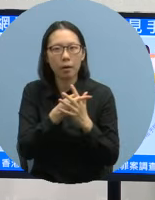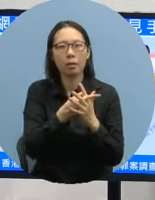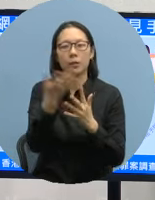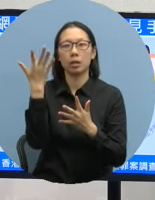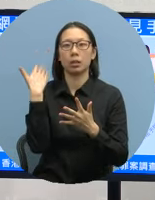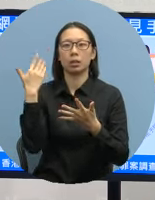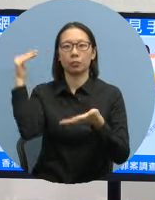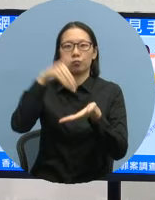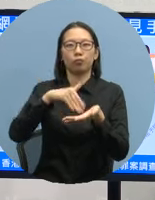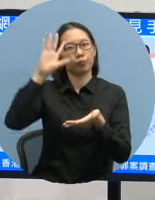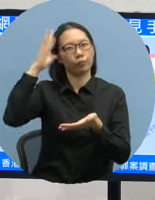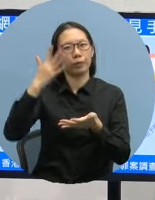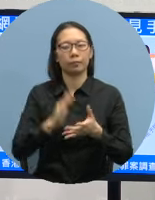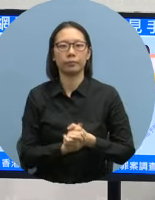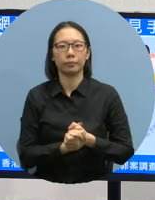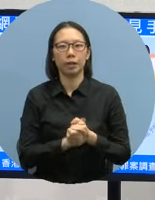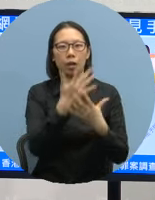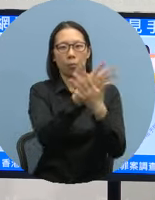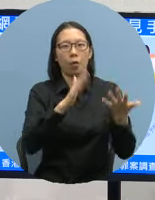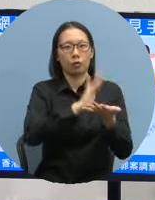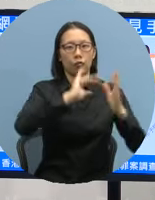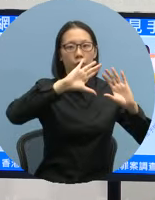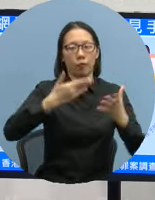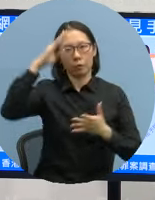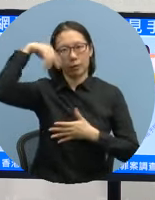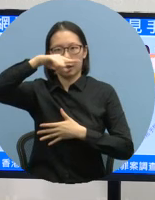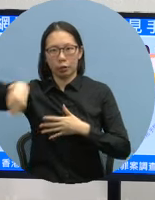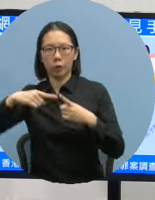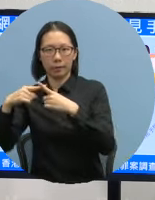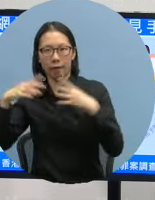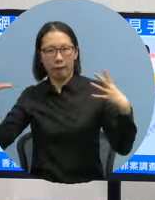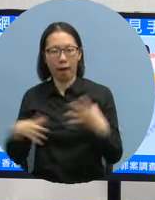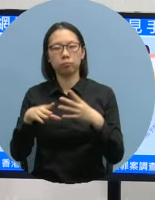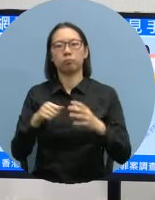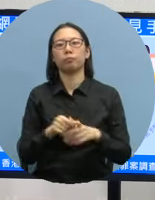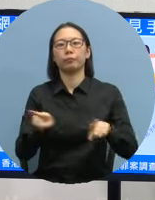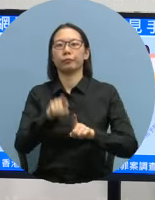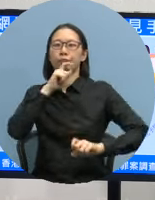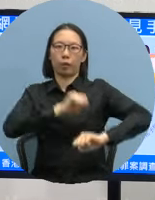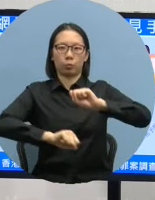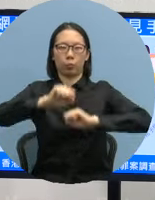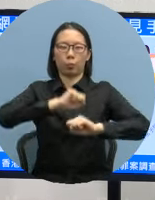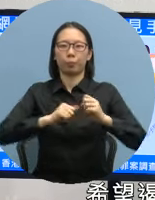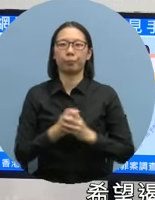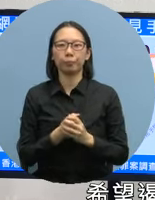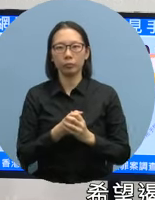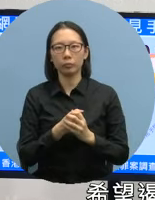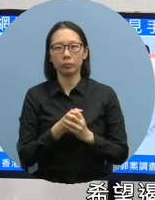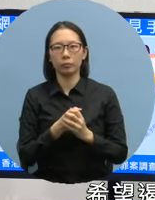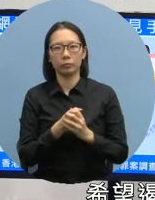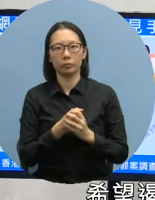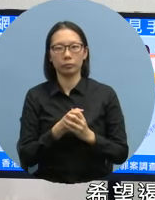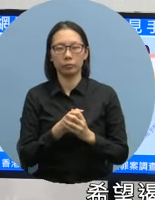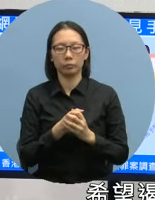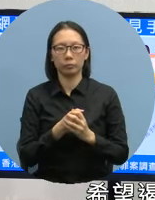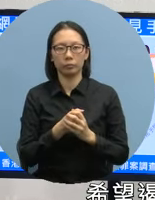們網罪科聯同各個警區的人員呢展開了孤峰行動，希望呢壓止